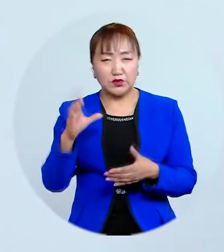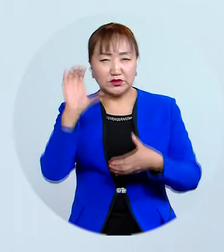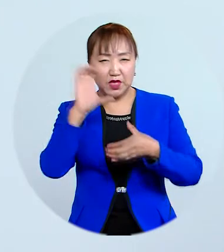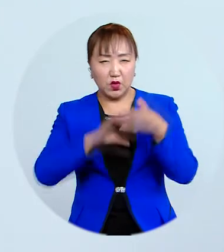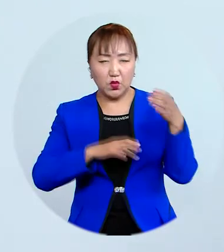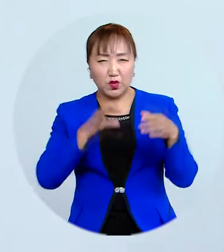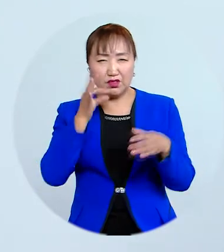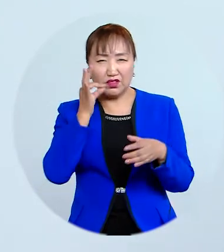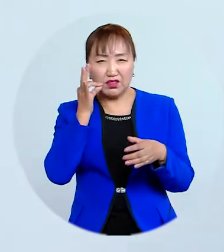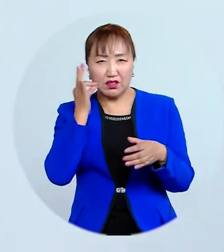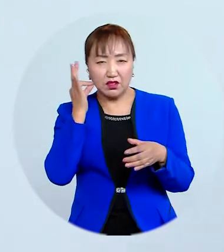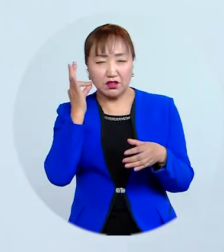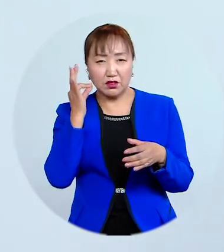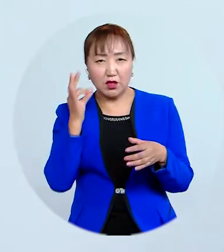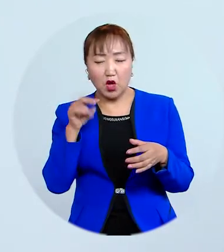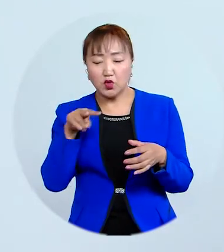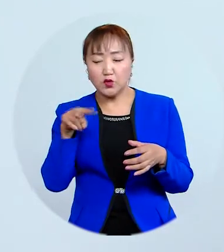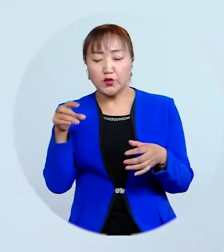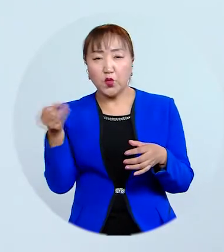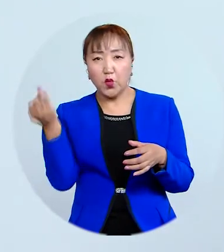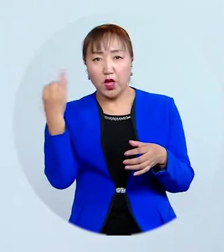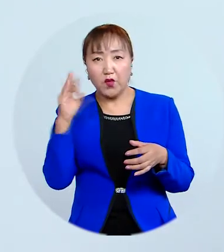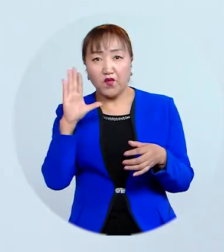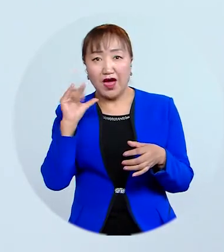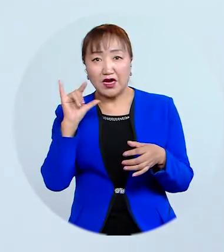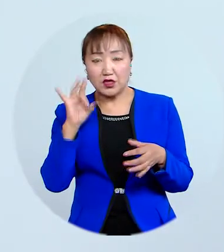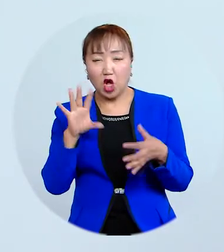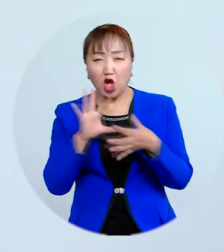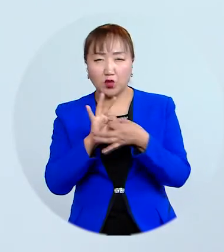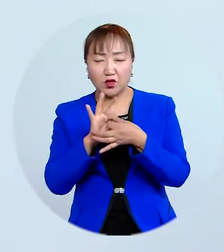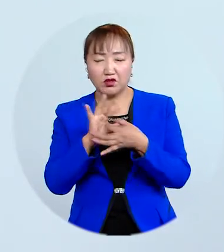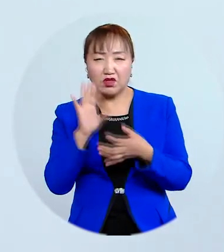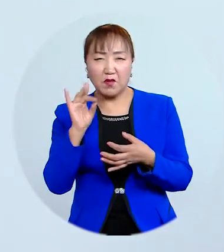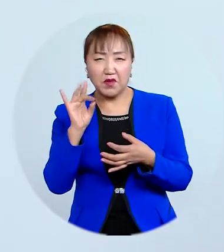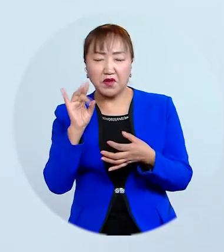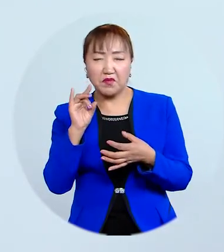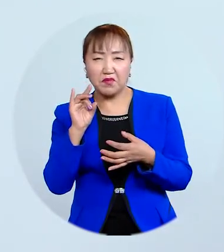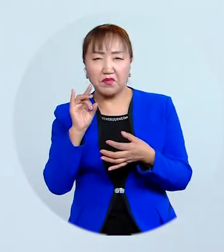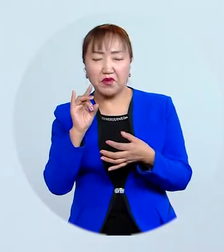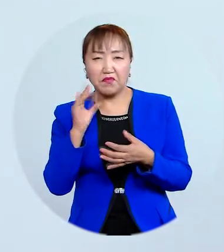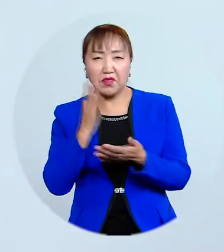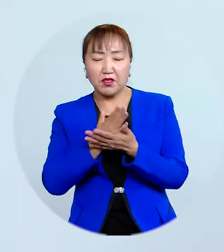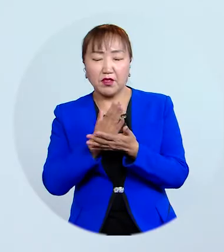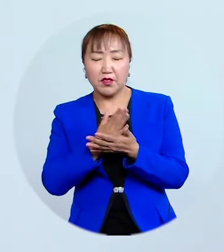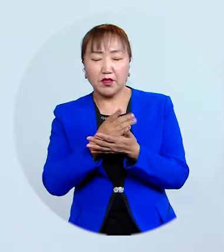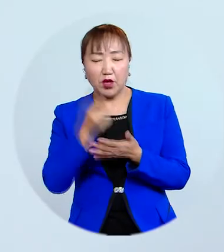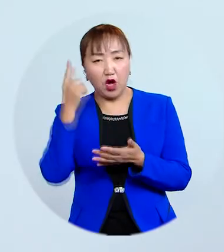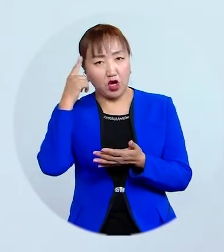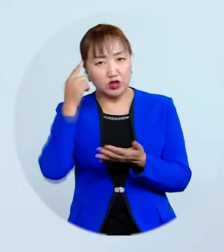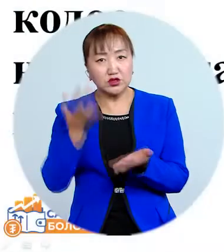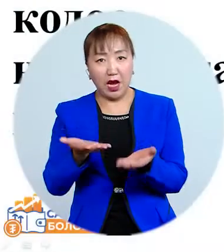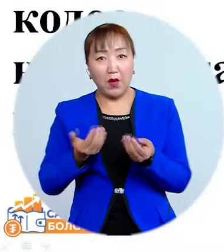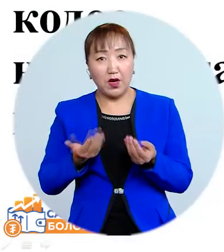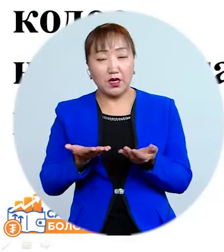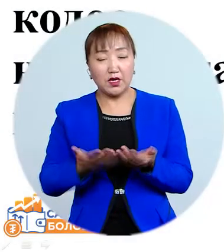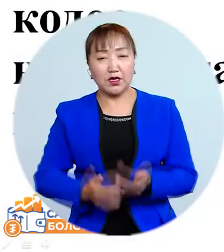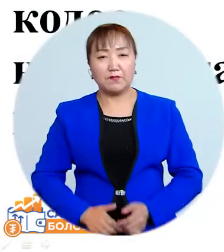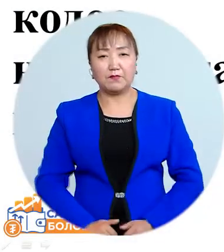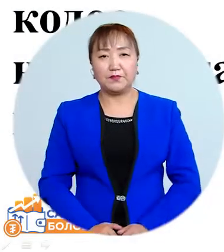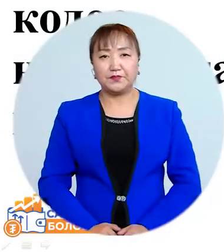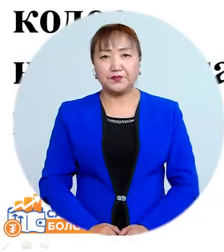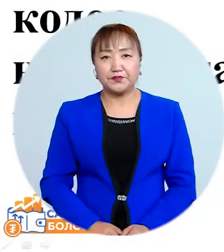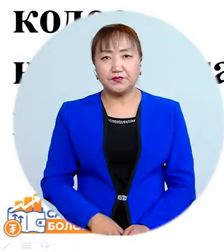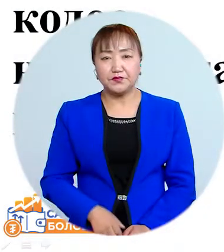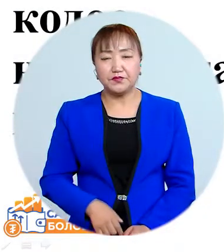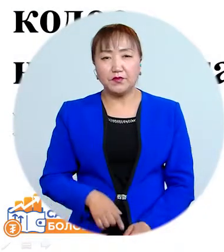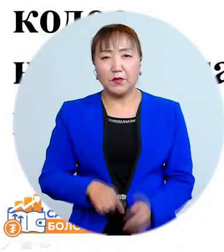санхүүгийн залин луйвартай холбоотой ер нь ямар ямар төрлийн зүйл байдгийг одоо бас миний ярих зүйлээс ойлгож аваарэ. За юун түрүүнд